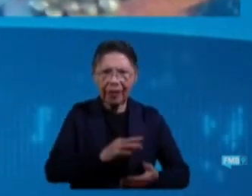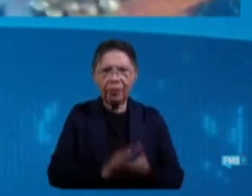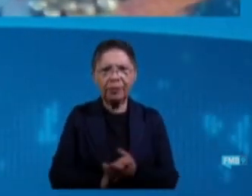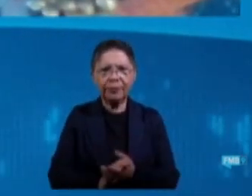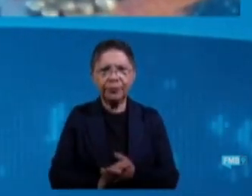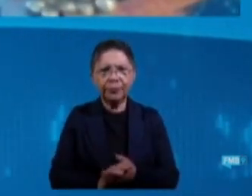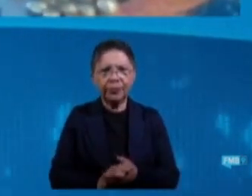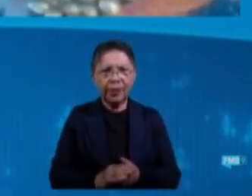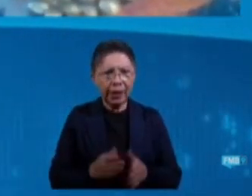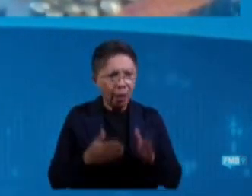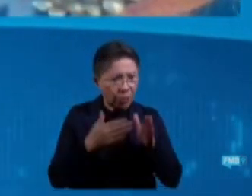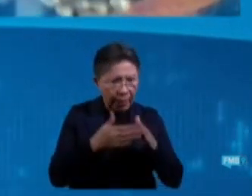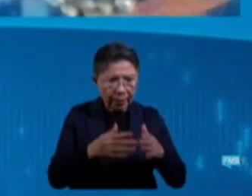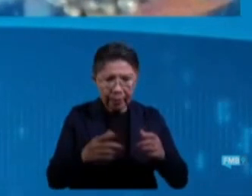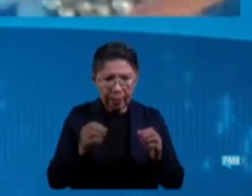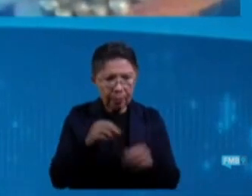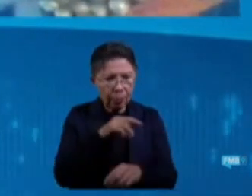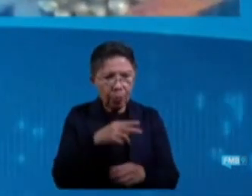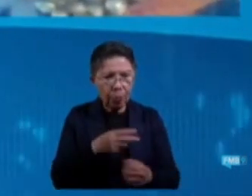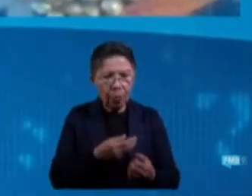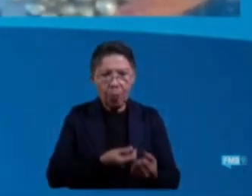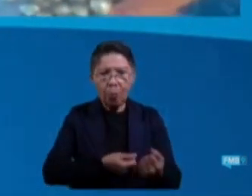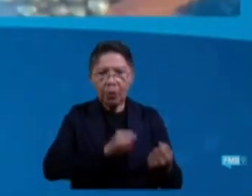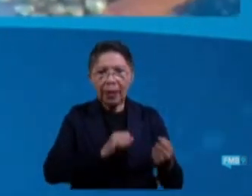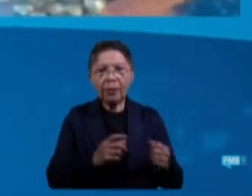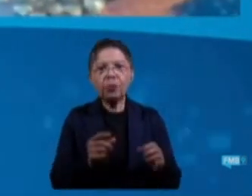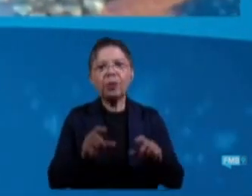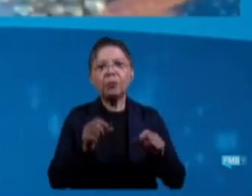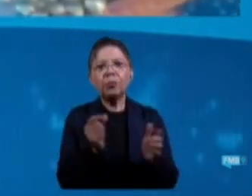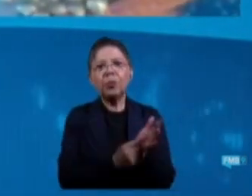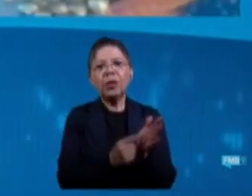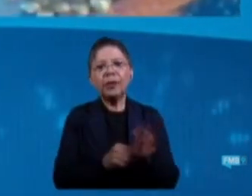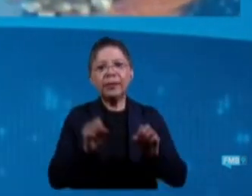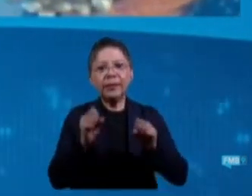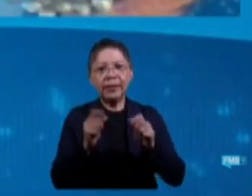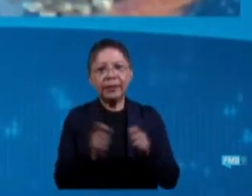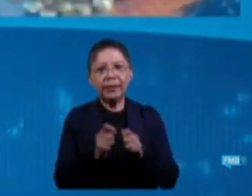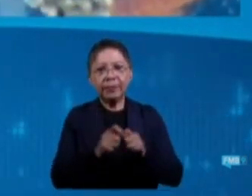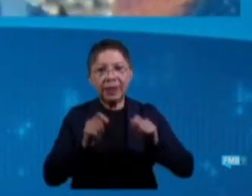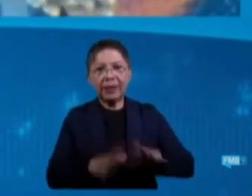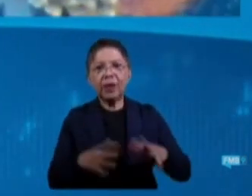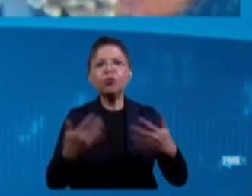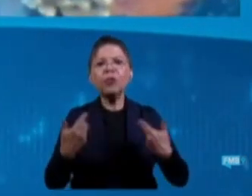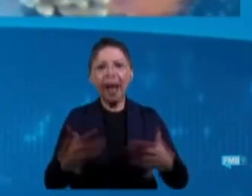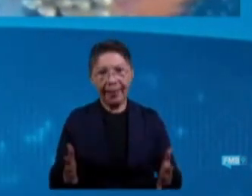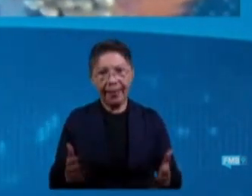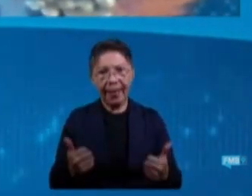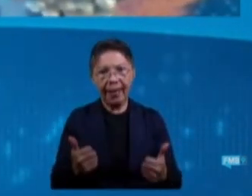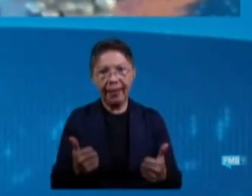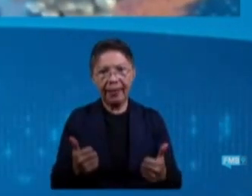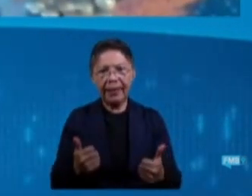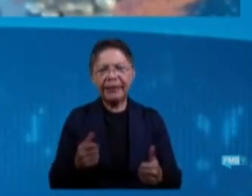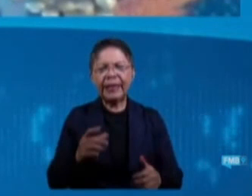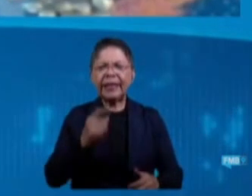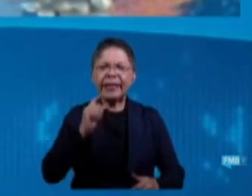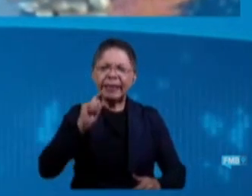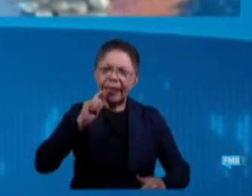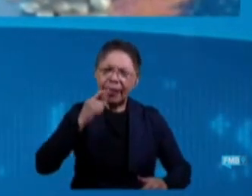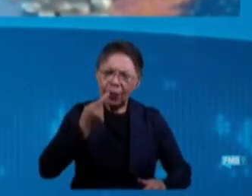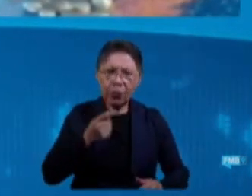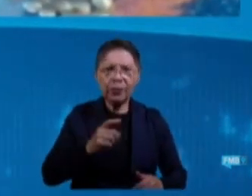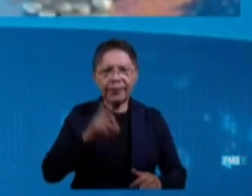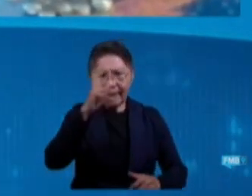berbagai potensi, dan karena sudah ada undang-undang cipta kerja, sehingga juga benar-benar